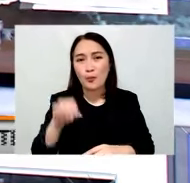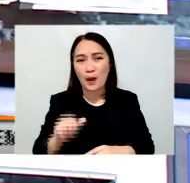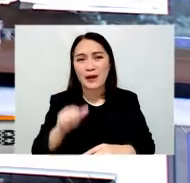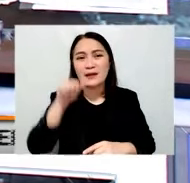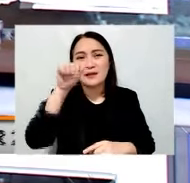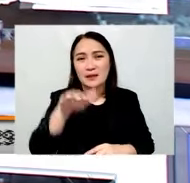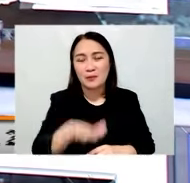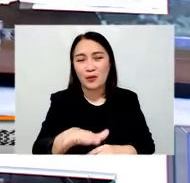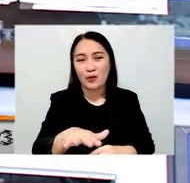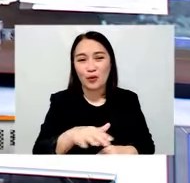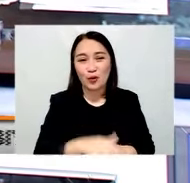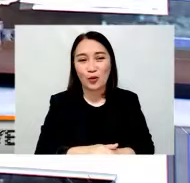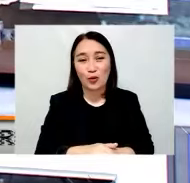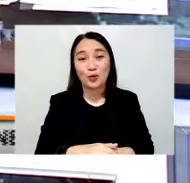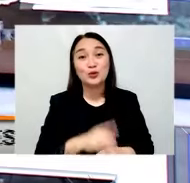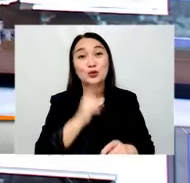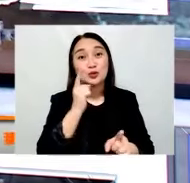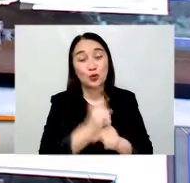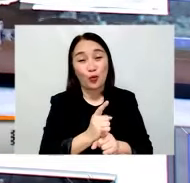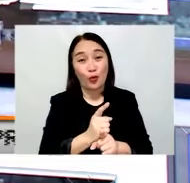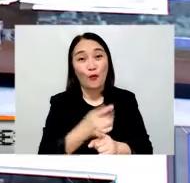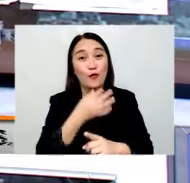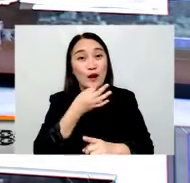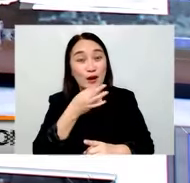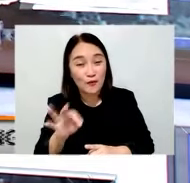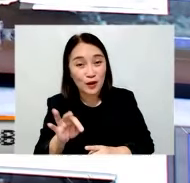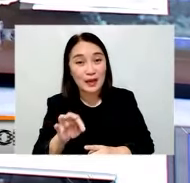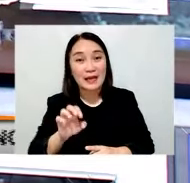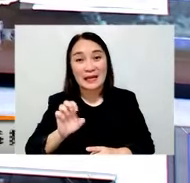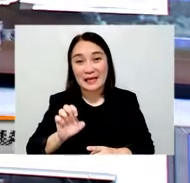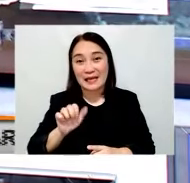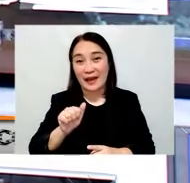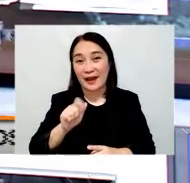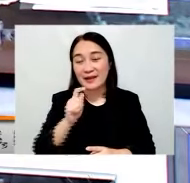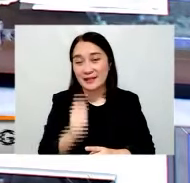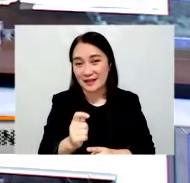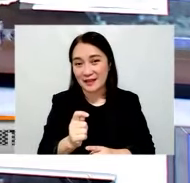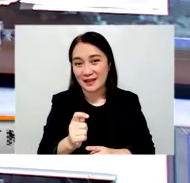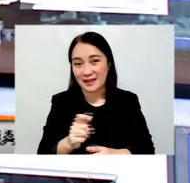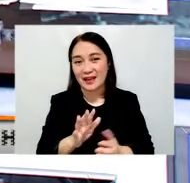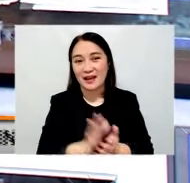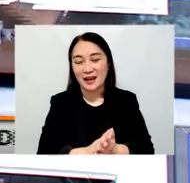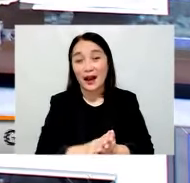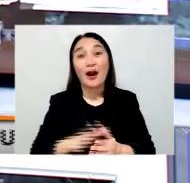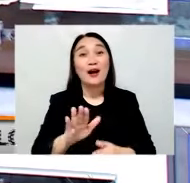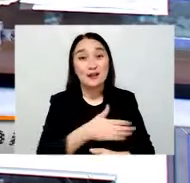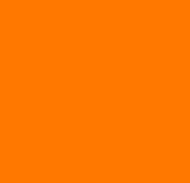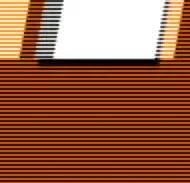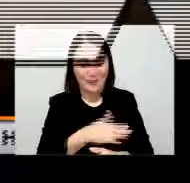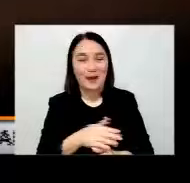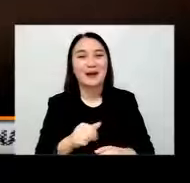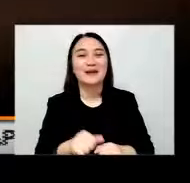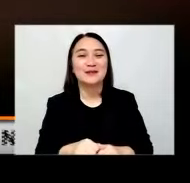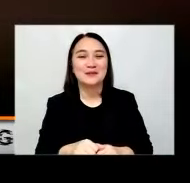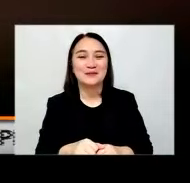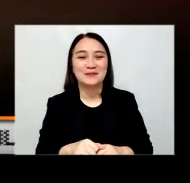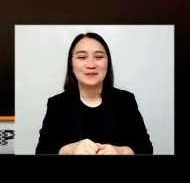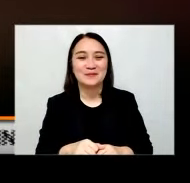ay talaga naman dahil paborito niyang programa ang eat at Nakikisabay pa sa pagkanta pakinggan nga